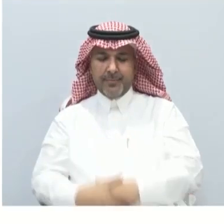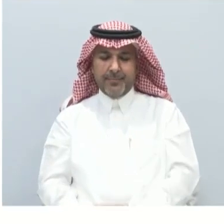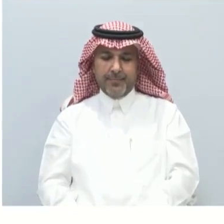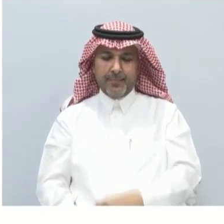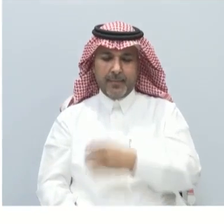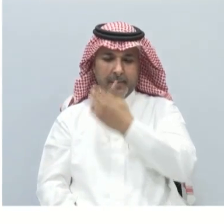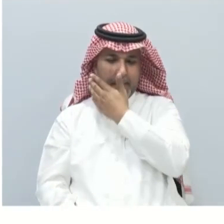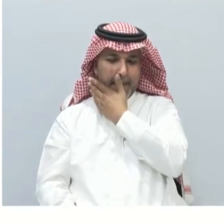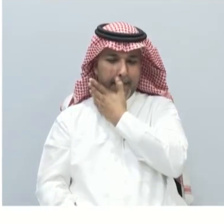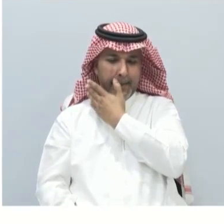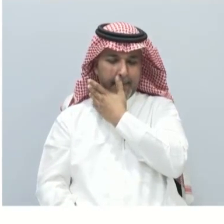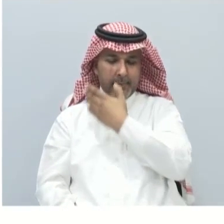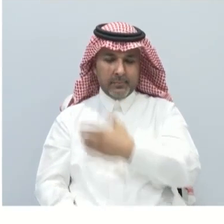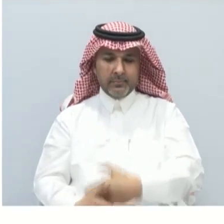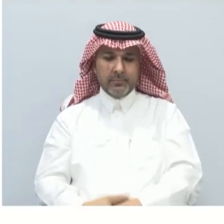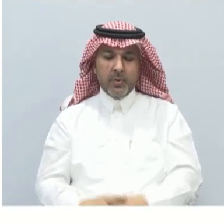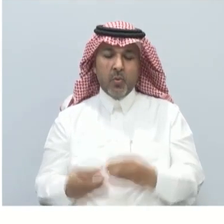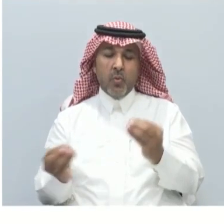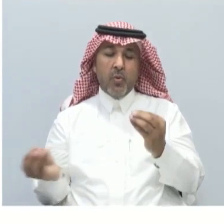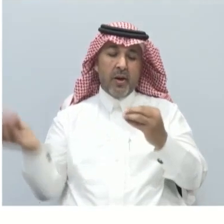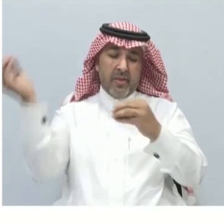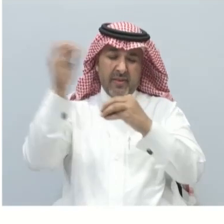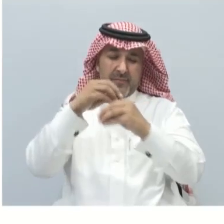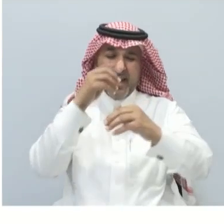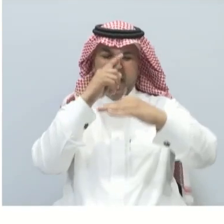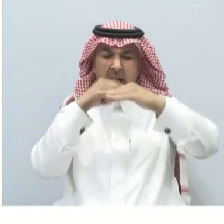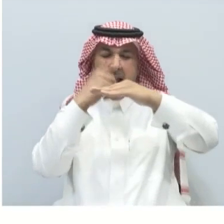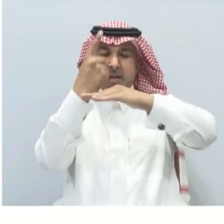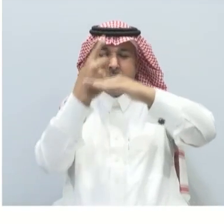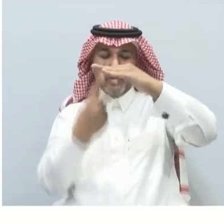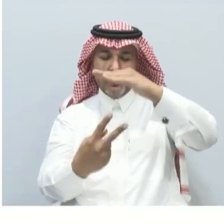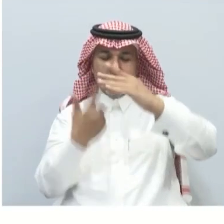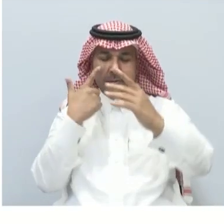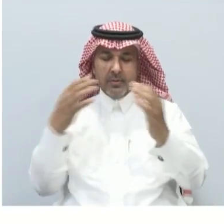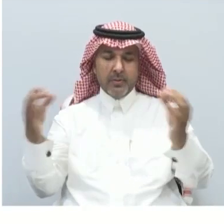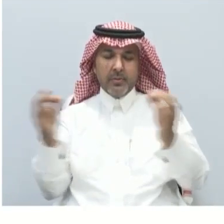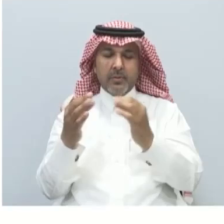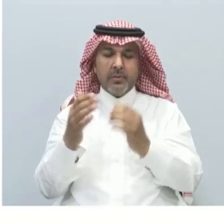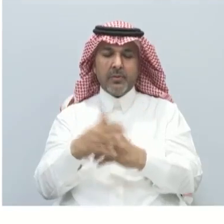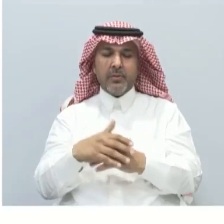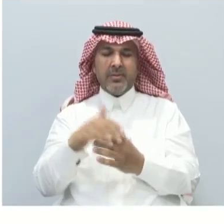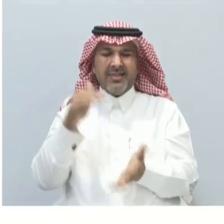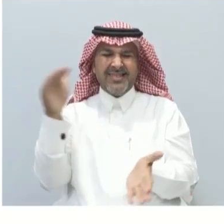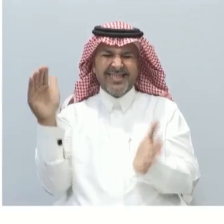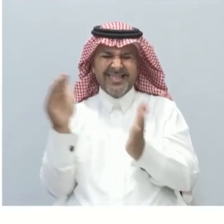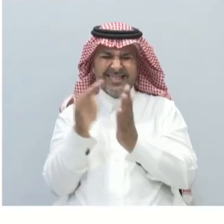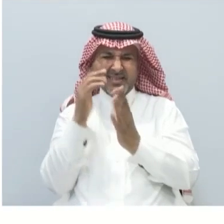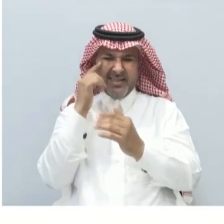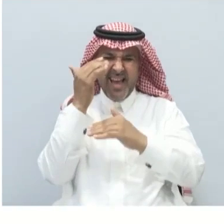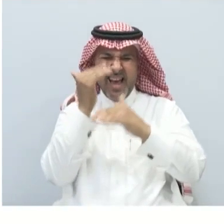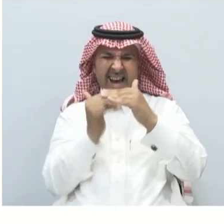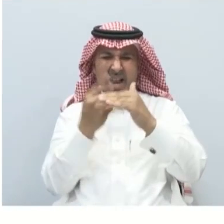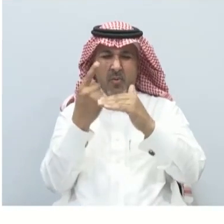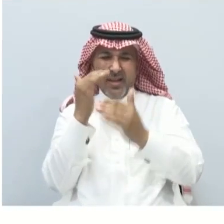النص هذا عدد انضرب النص اذا ضربت يعتبر توسع لتضييق يعتبر تضييق لان اقل من